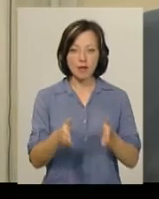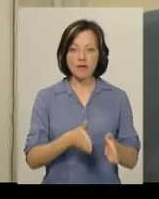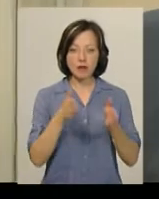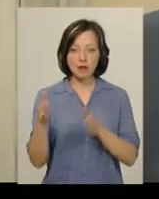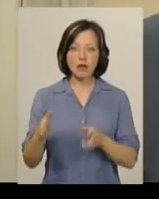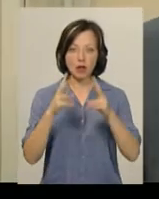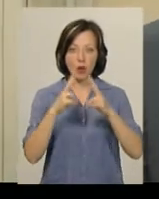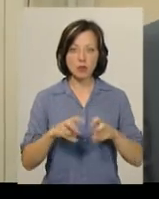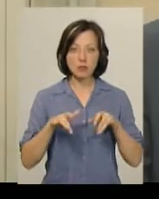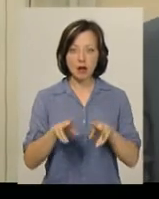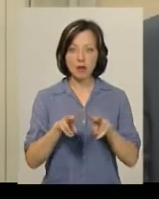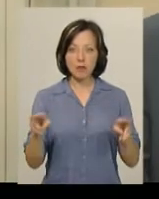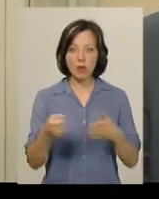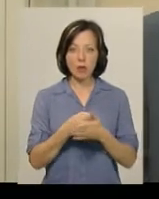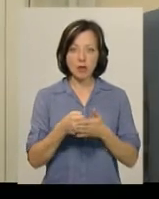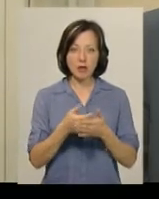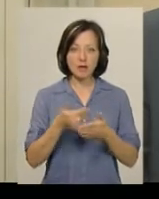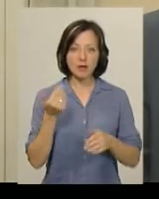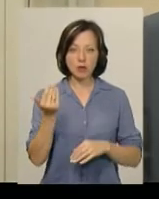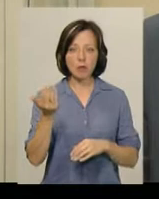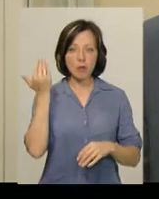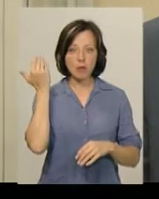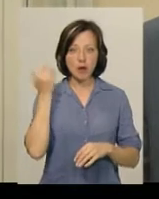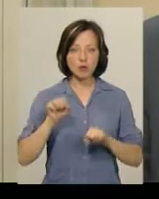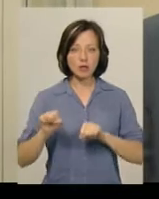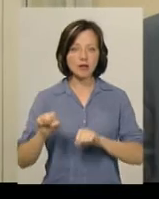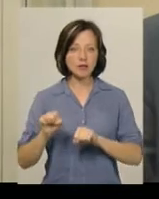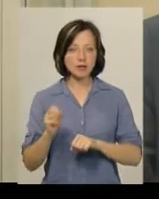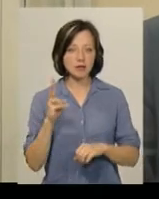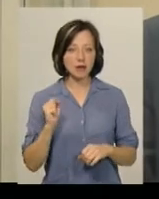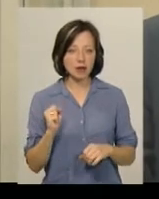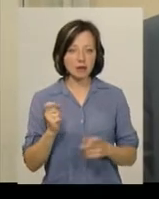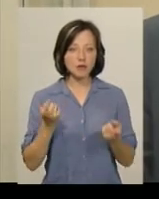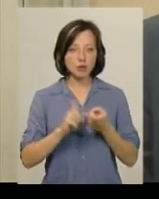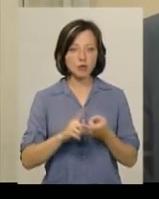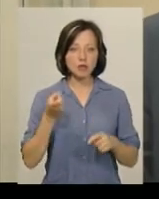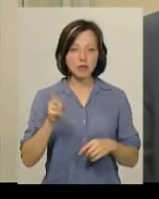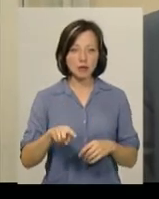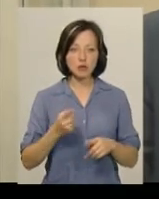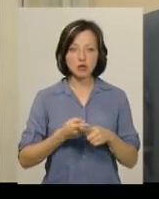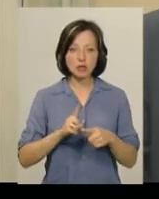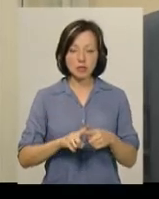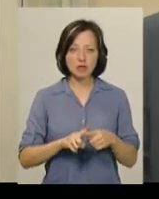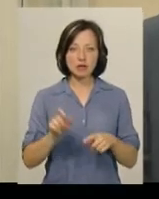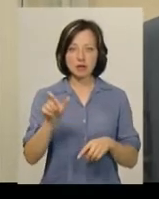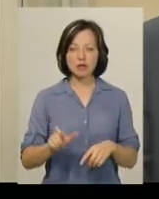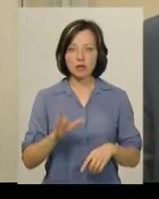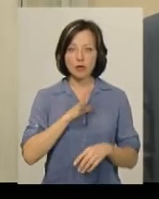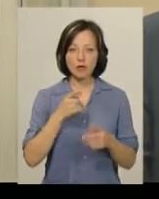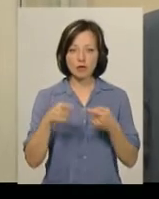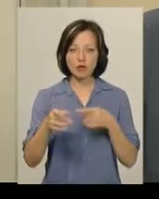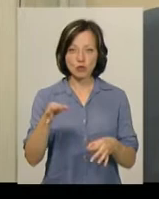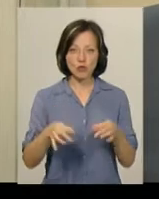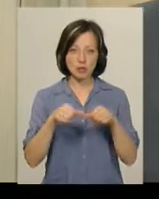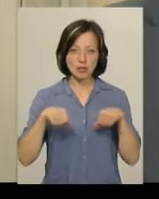розгляду справи, таке клопотання надійшло від його попереднього захисника, в'язку з тим, що останній перебував в іншому